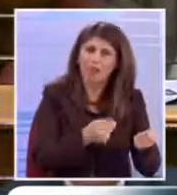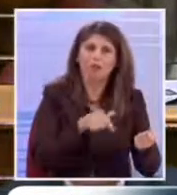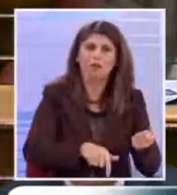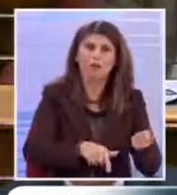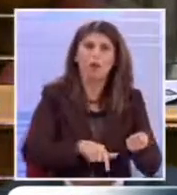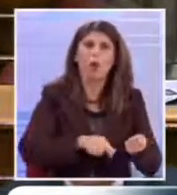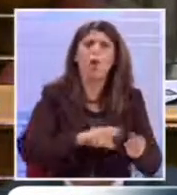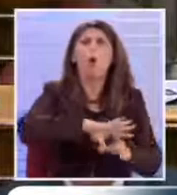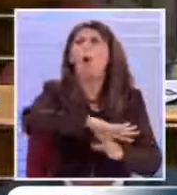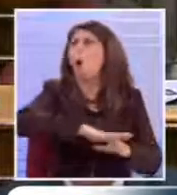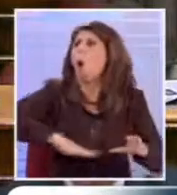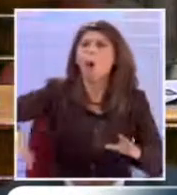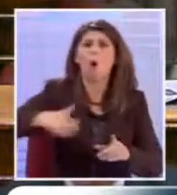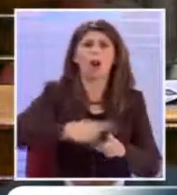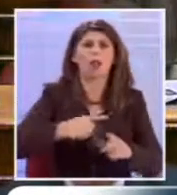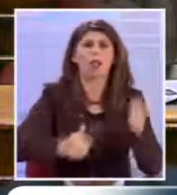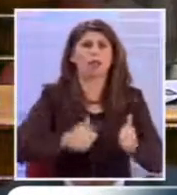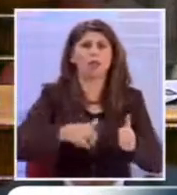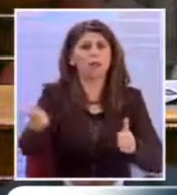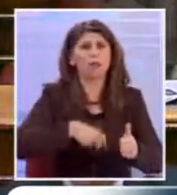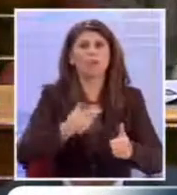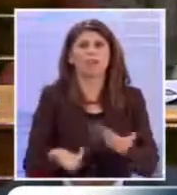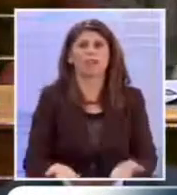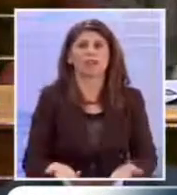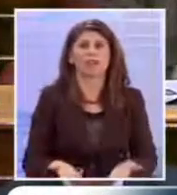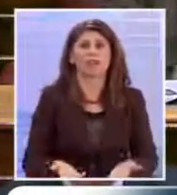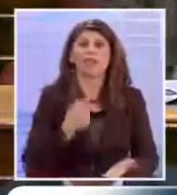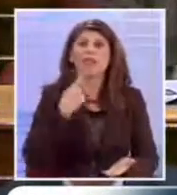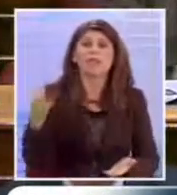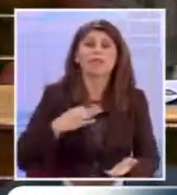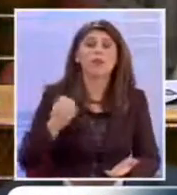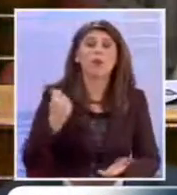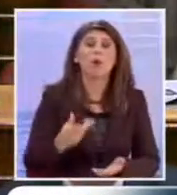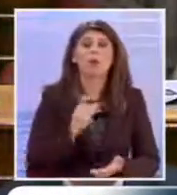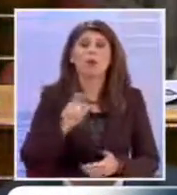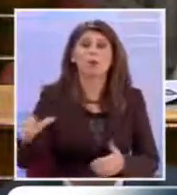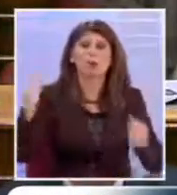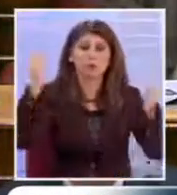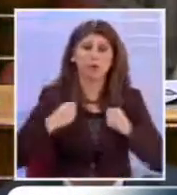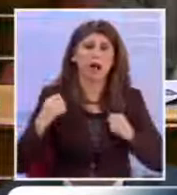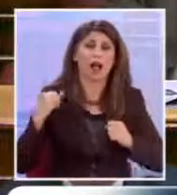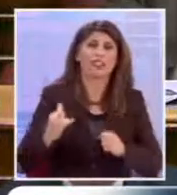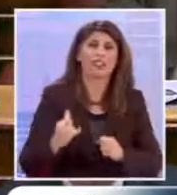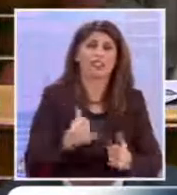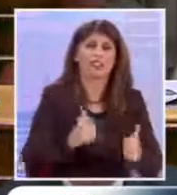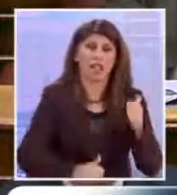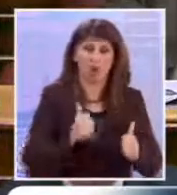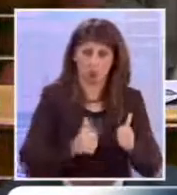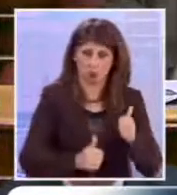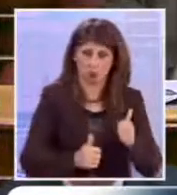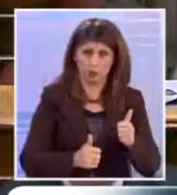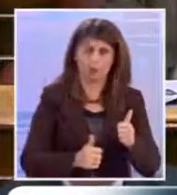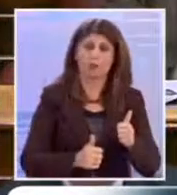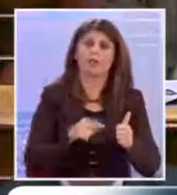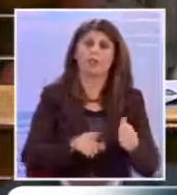το διαγωνισμό της Ελλάδος. Δεν μας είπε πόσα εκατομμύρια χάθηκαν από την καθυστέρηση διαγωνισμού